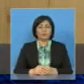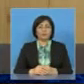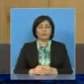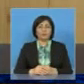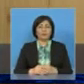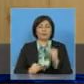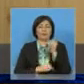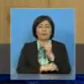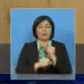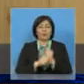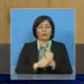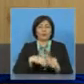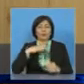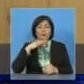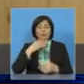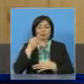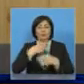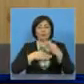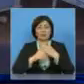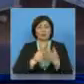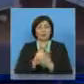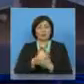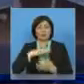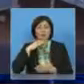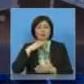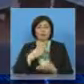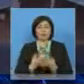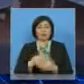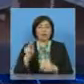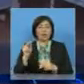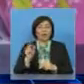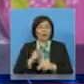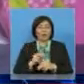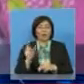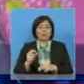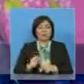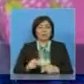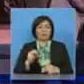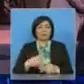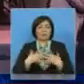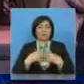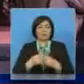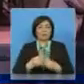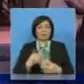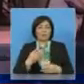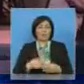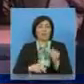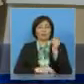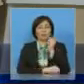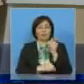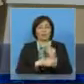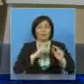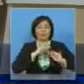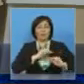да жеткілікті, іште дәрі-дәрмектің қоры жетеді. Я, науқастардың дерттен айығып жадырап шыққаны ақалаттылар